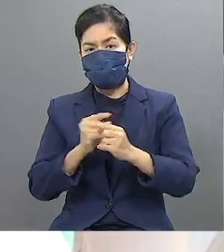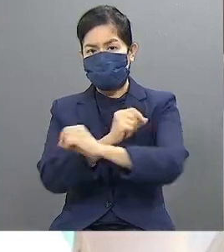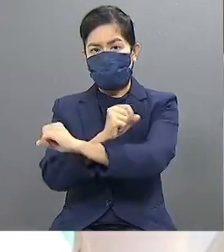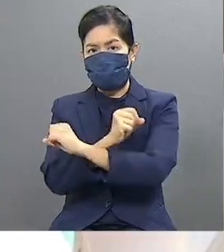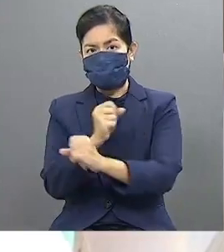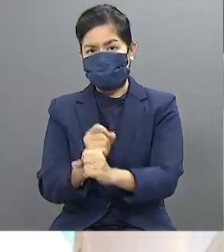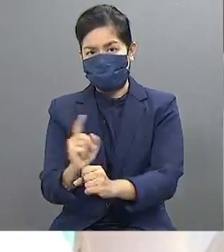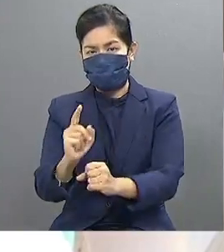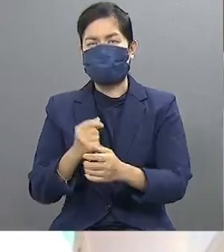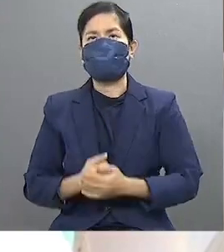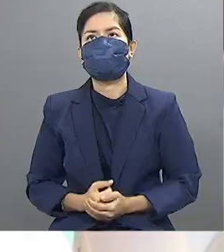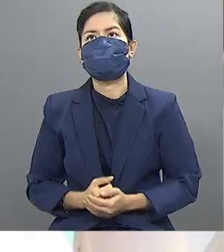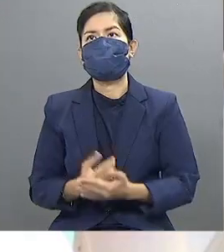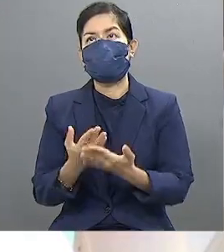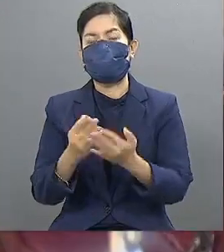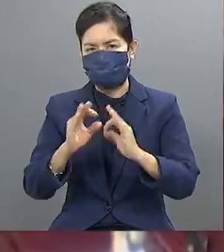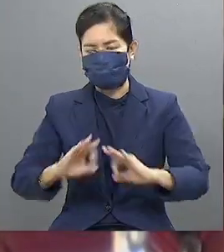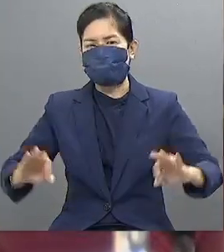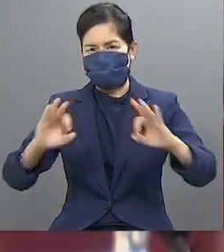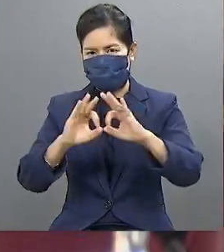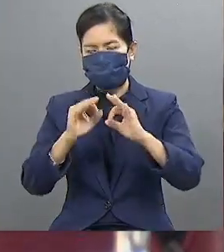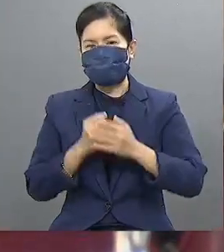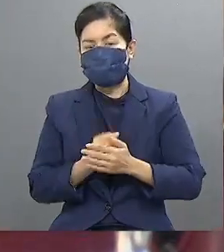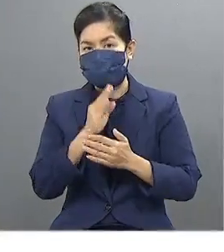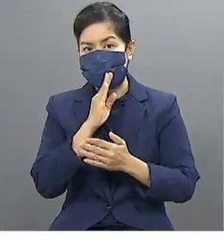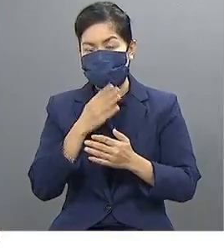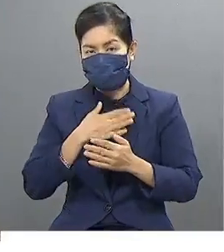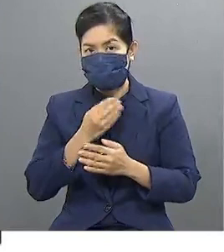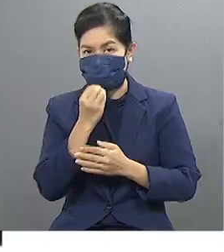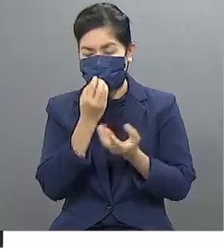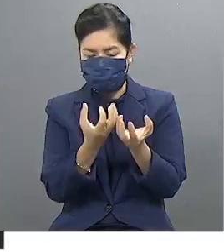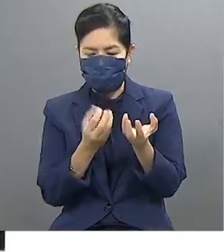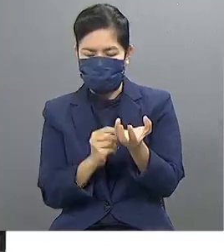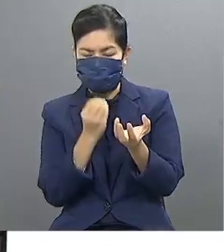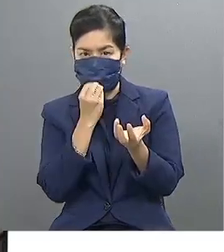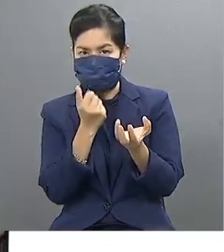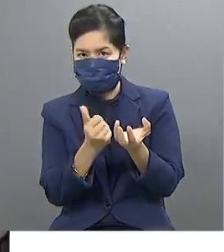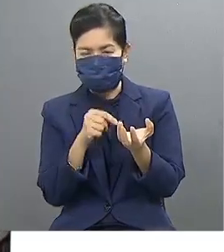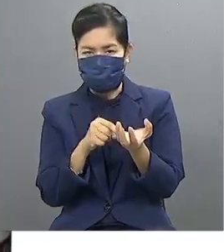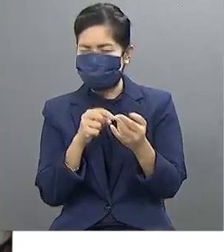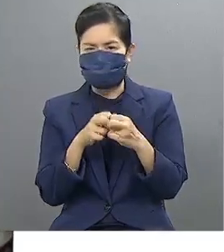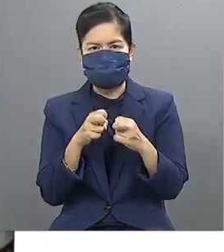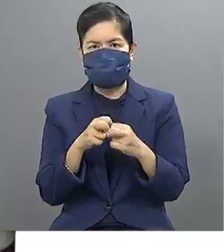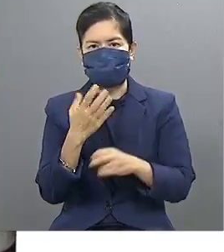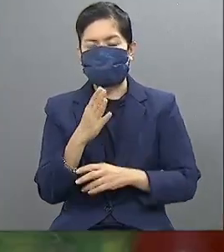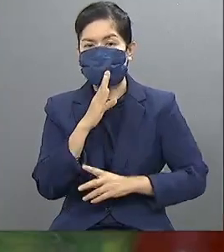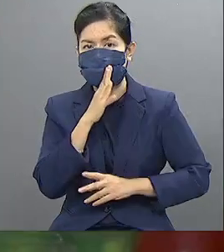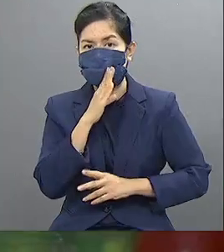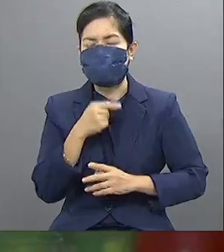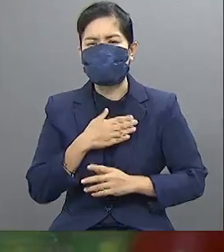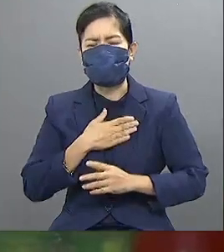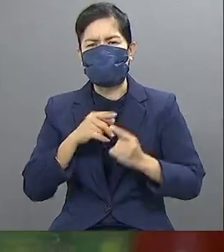ก็คือ you are what you eat เนี่ยคือถ้าเรากินอาหารดีเราก็ห่างไกลโรคนะเช่นเราไม่กินเค็มเราไม่ไปกินอ